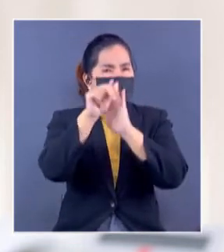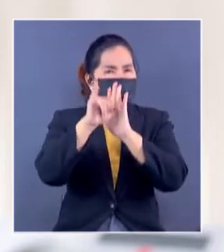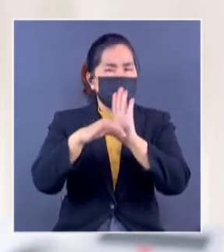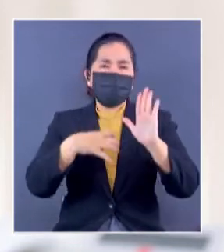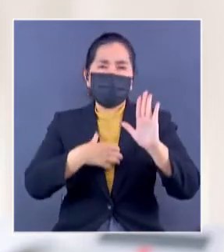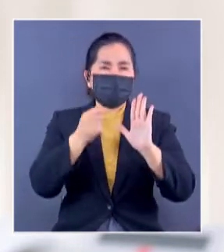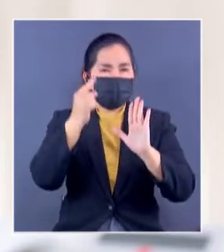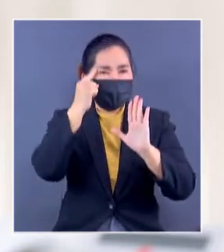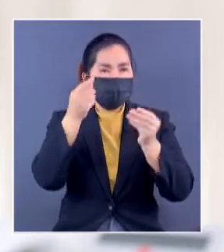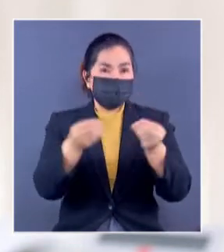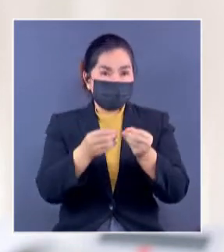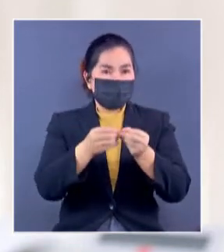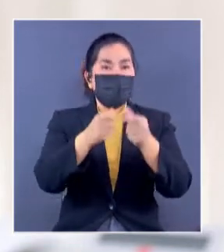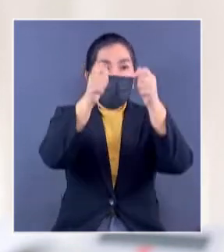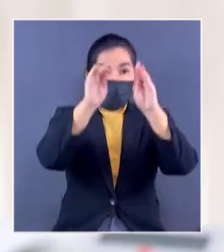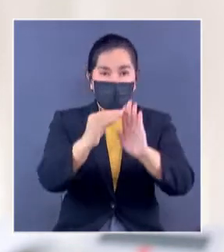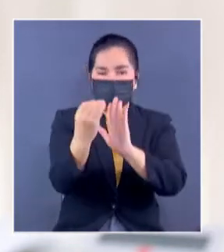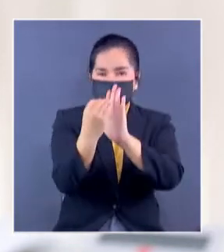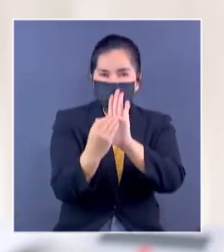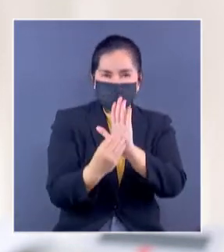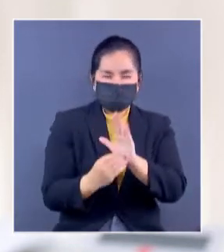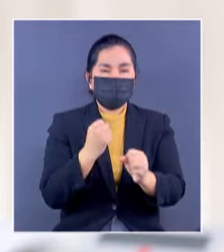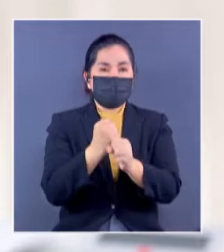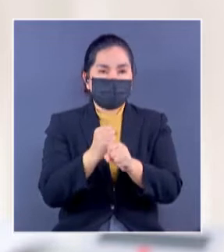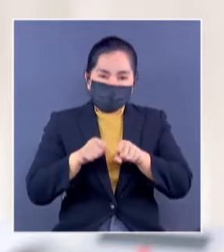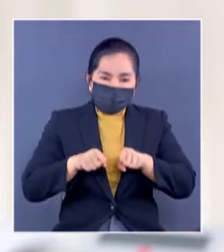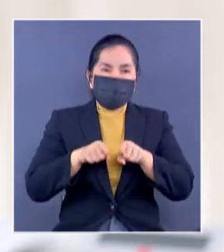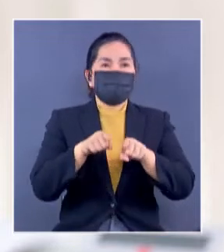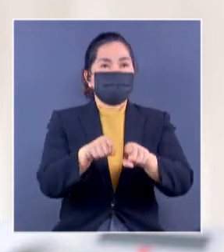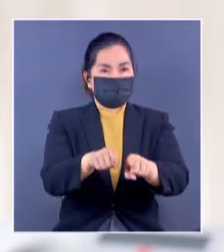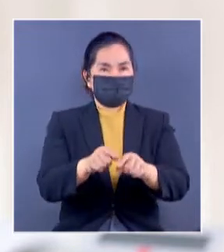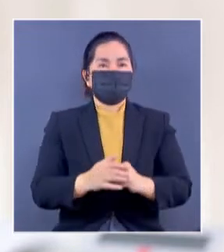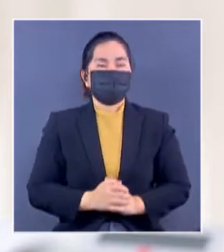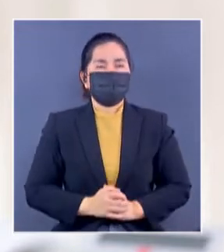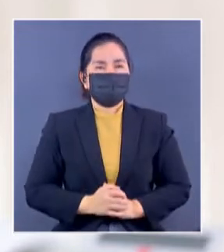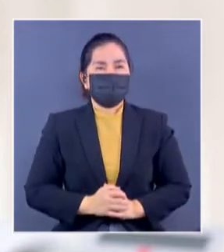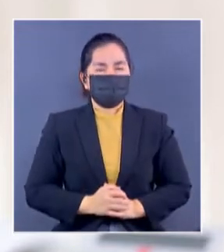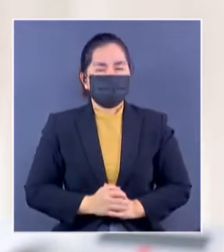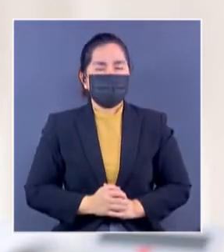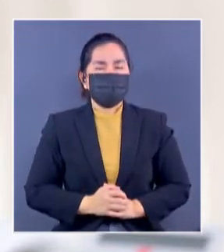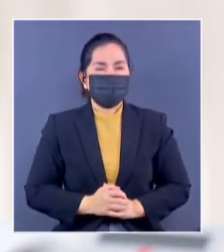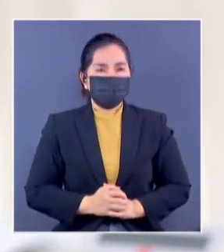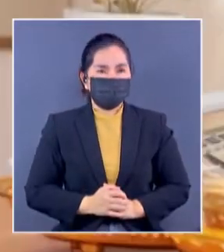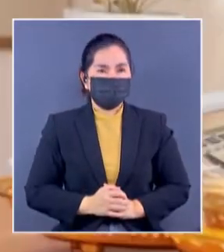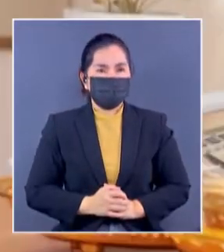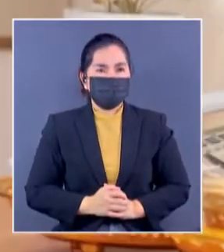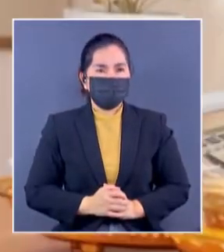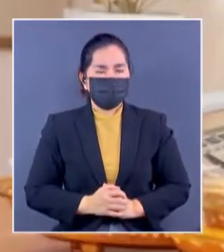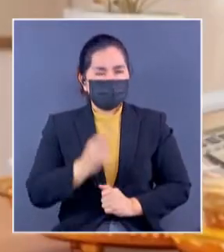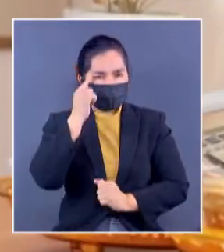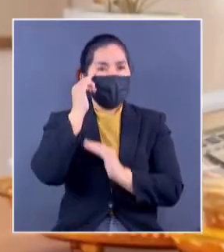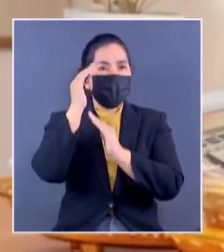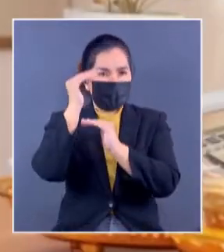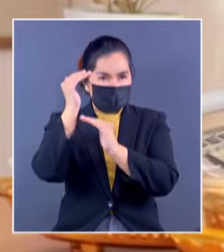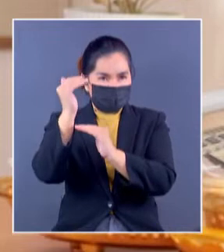บและดำเนินงานไปด้วยกันในภารกิจที่เราต้องทำไปด้วยกันนะครับอันนี้ก็เป็นสิ่งหนึ่งที่เราคาดหวัง